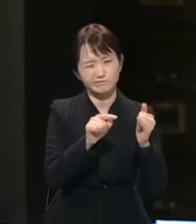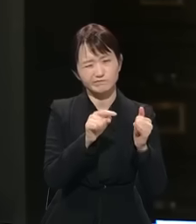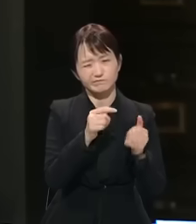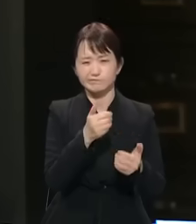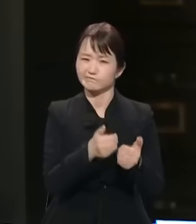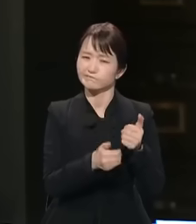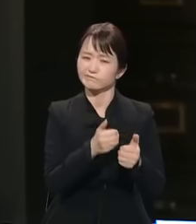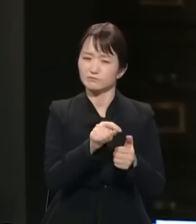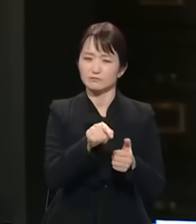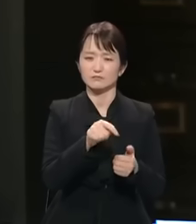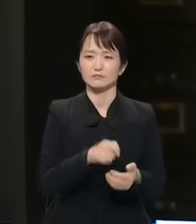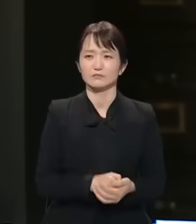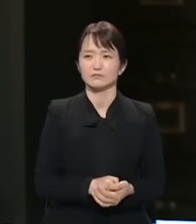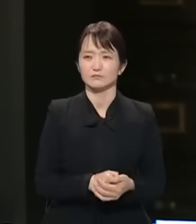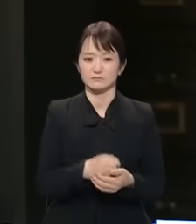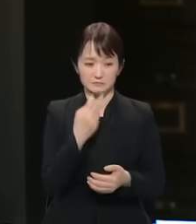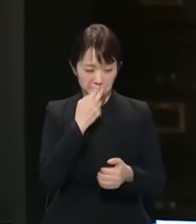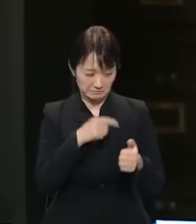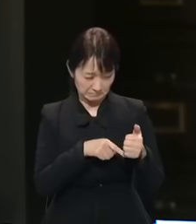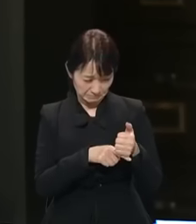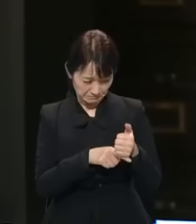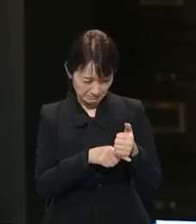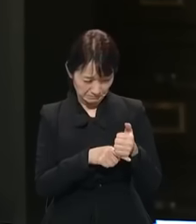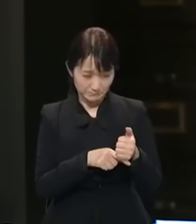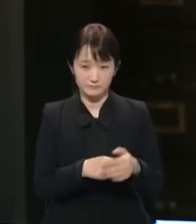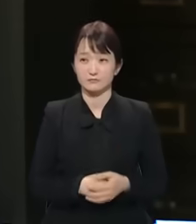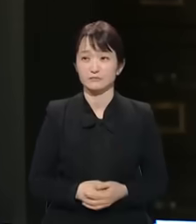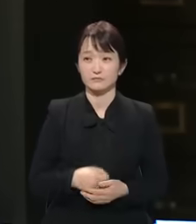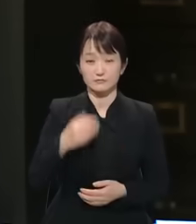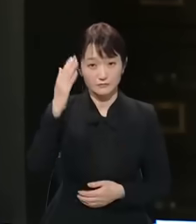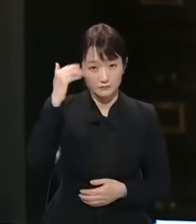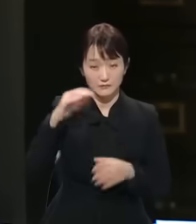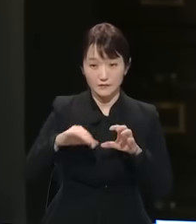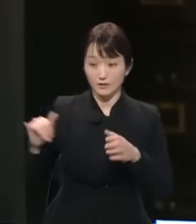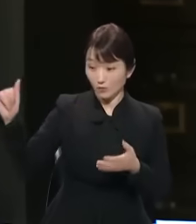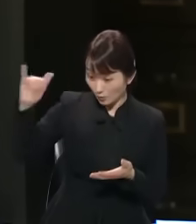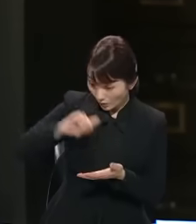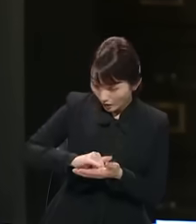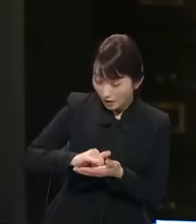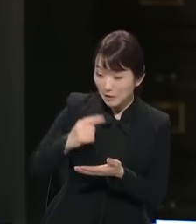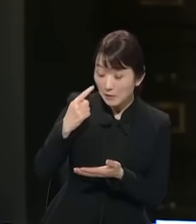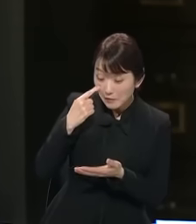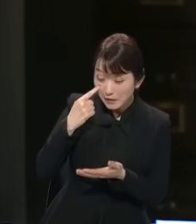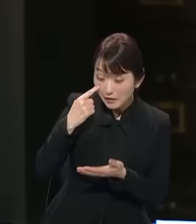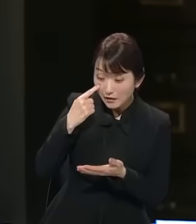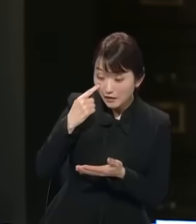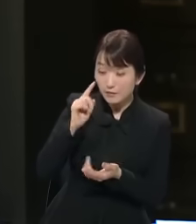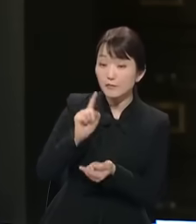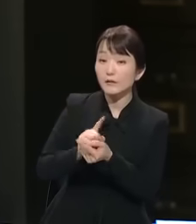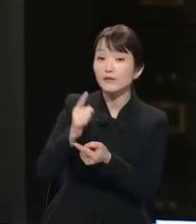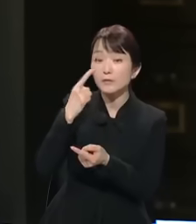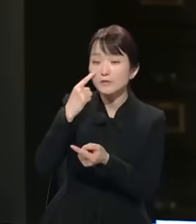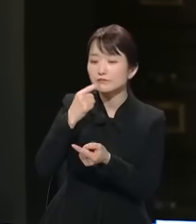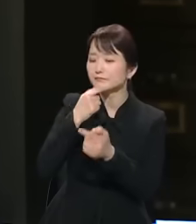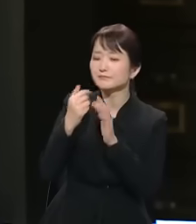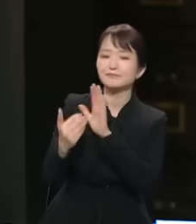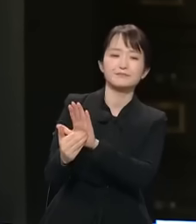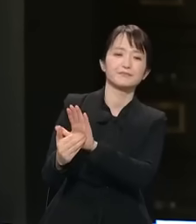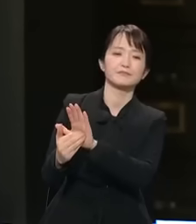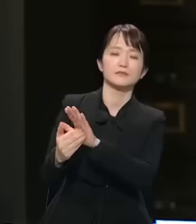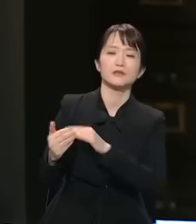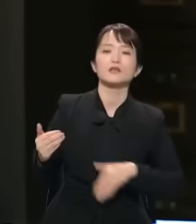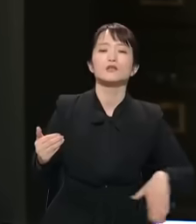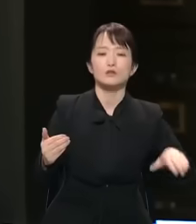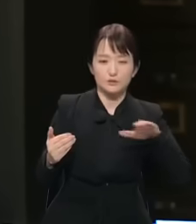그래서 아무튼 그 부분에 대해서 추궁을 했더니 한국으로 한번 나와라. 보자. 그걸 거부했더니